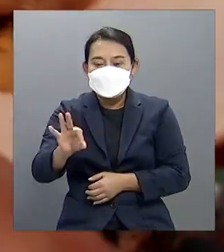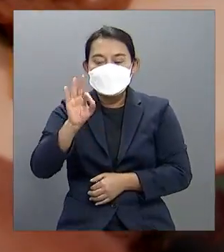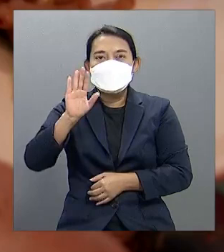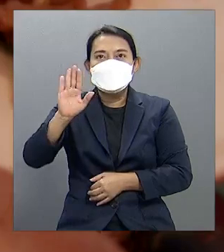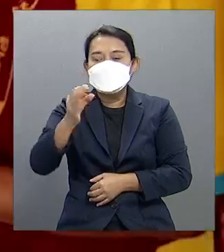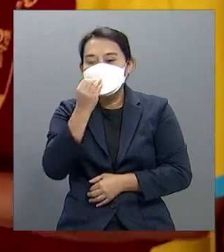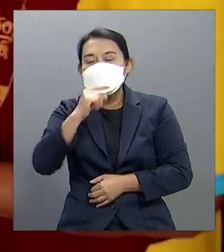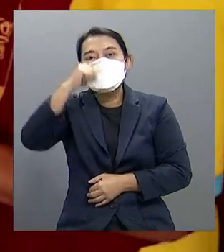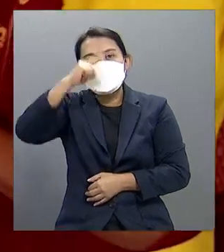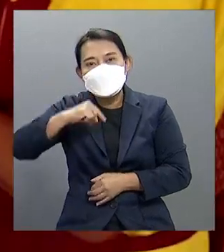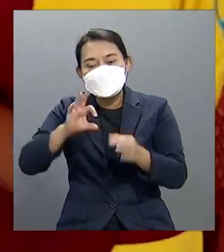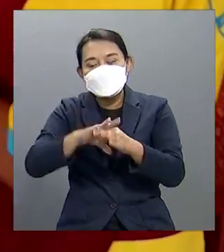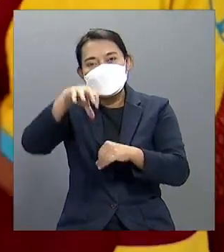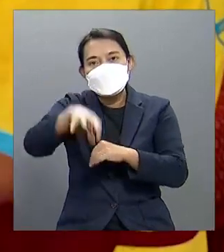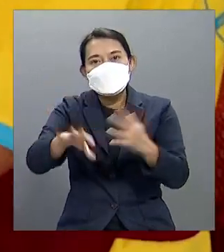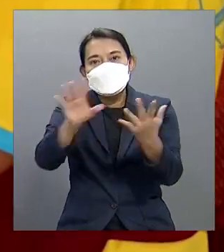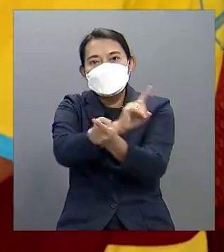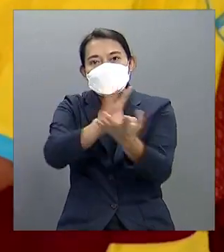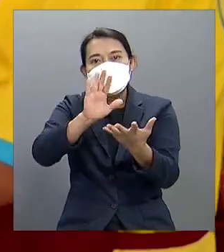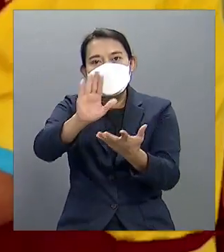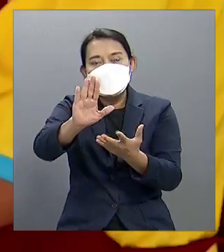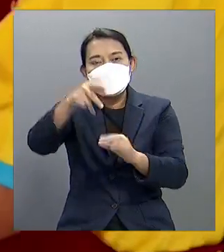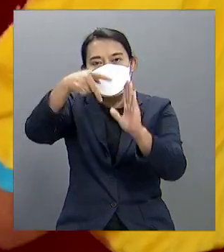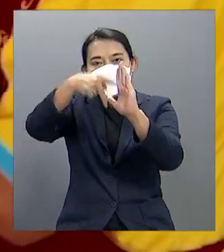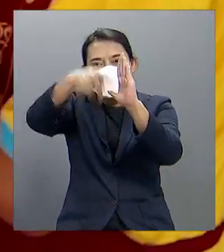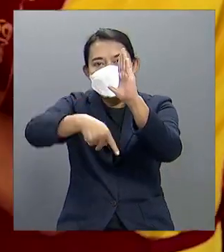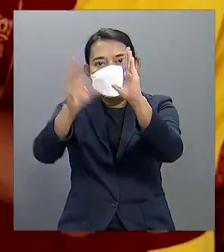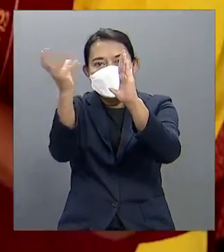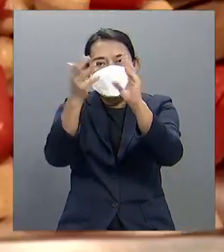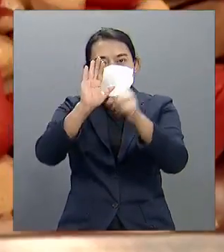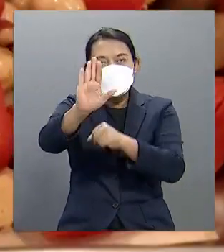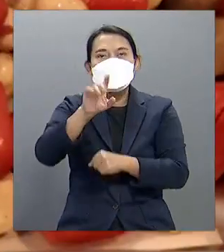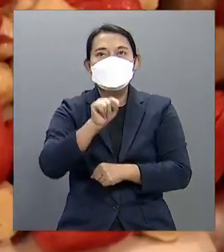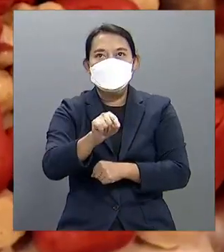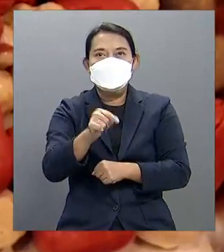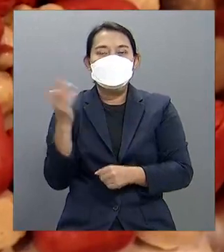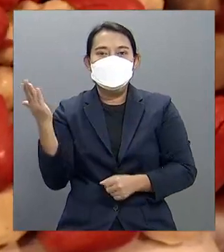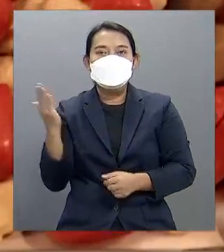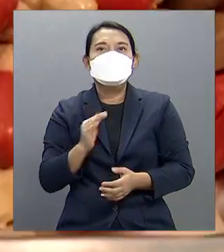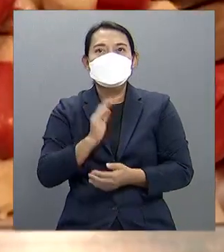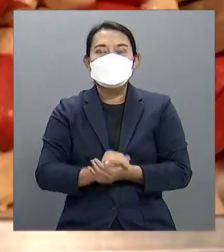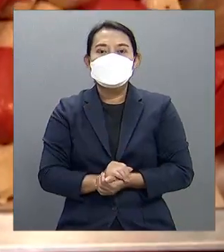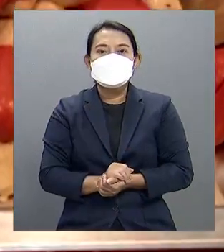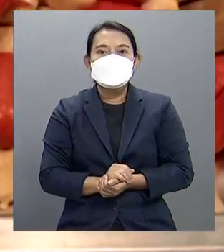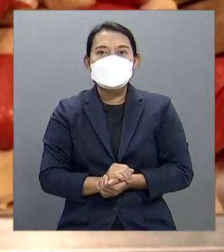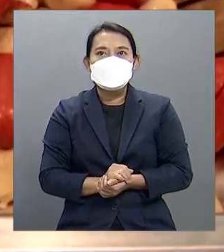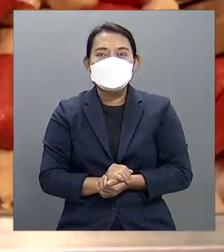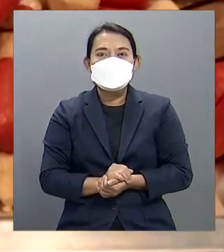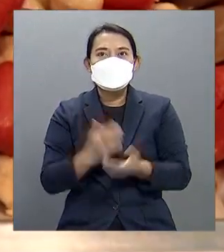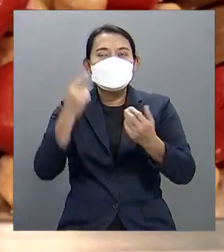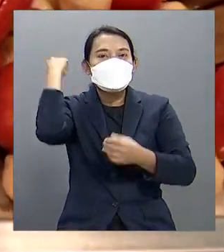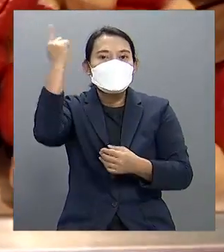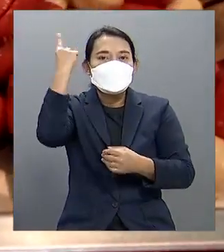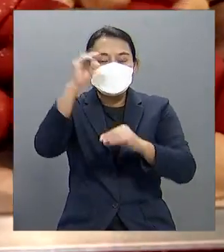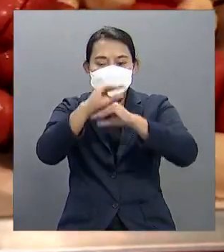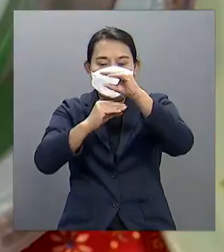วัฒนธรรมจังหวัดพิษณุโลกครับเป็น Eat Local ประจำพิษณุโลกเขาเลยแล้วก็เป็นส่วนหนึ่งของโครงการเที่ยวท้องถิ่นไทยชุมชนเติบโตเ